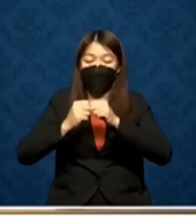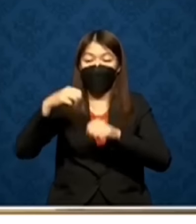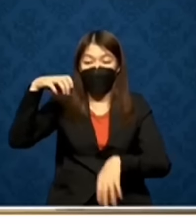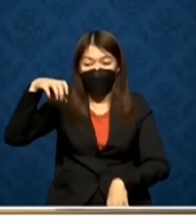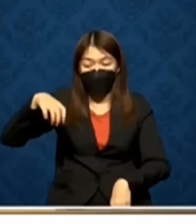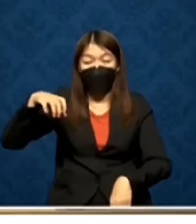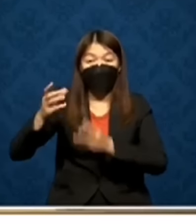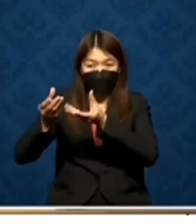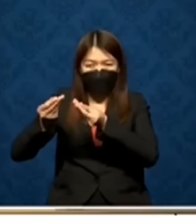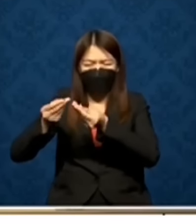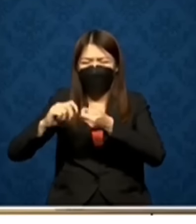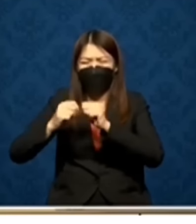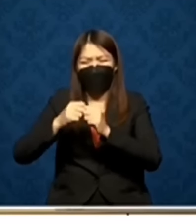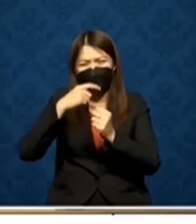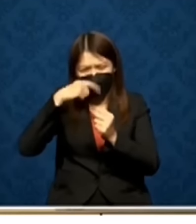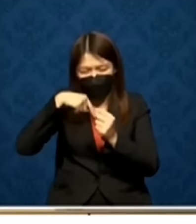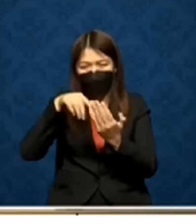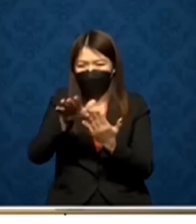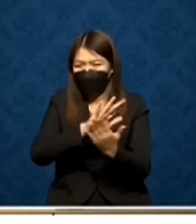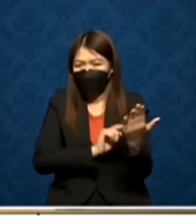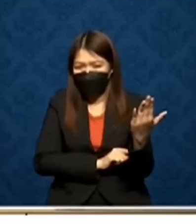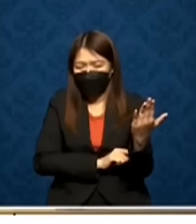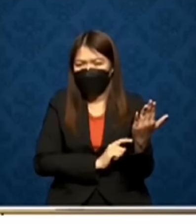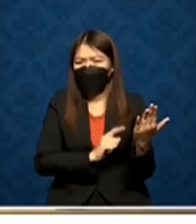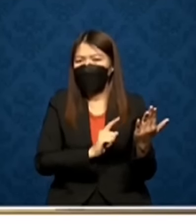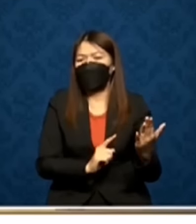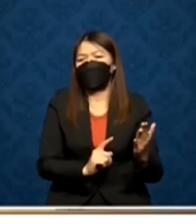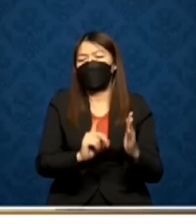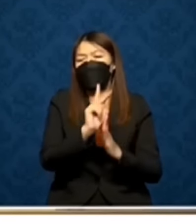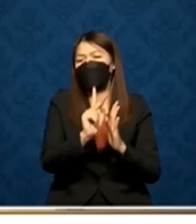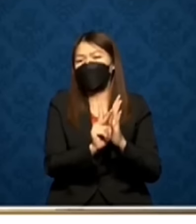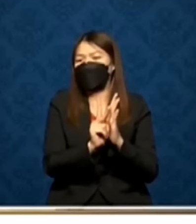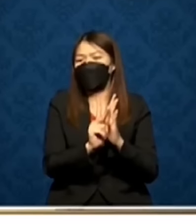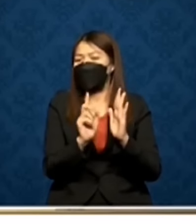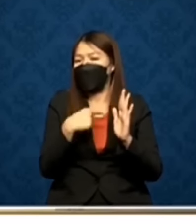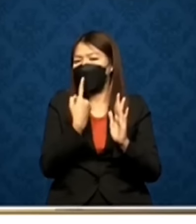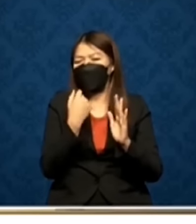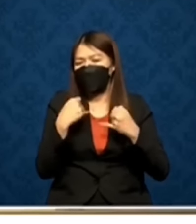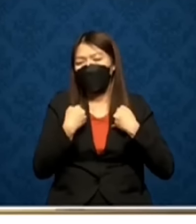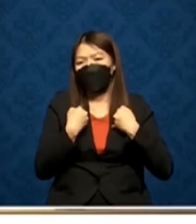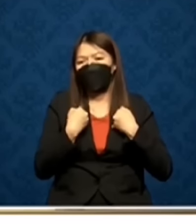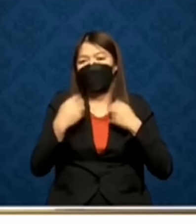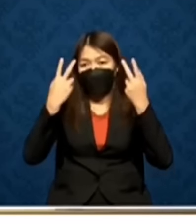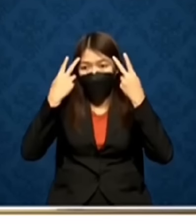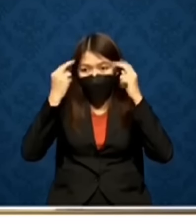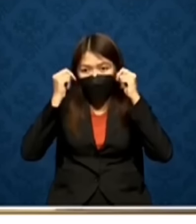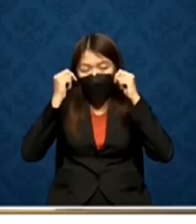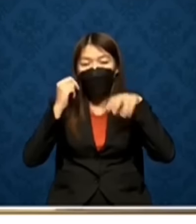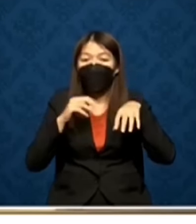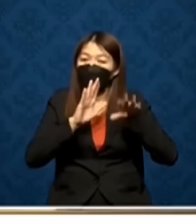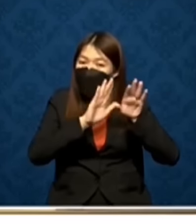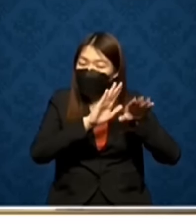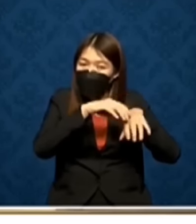ญหาของที่ดินประเทศไทยเนี่ยมันอยู่ที่เจ้าของกฎหมายหน่วยที่ท่านนายกเอาไปให้ดูแลประมา